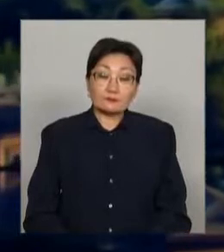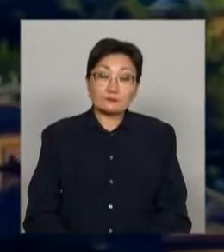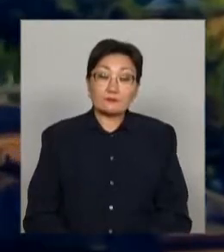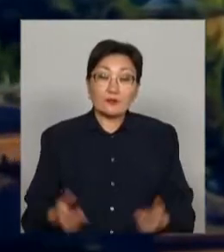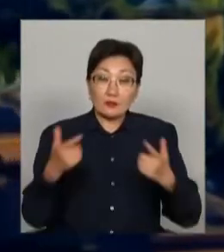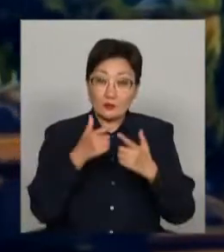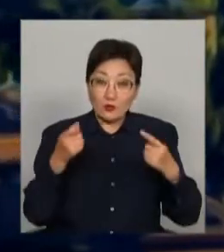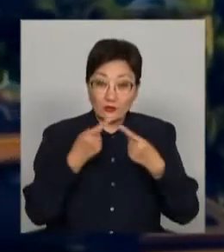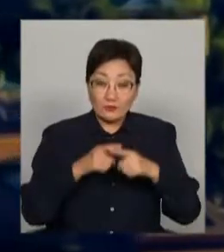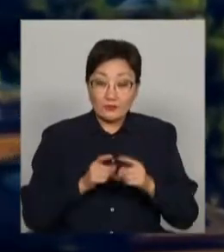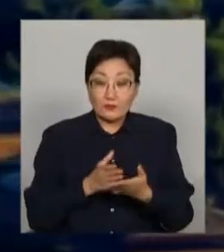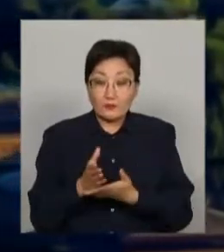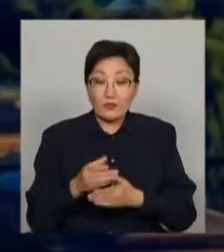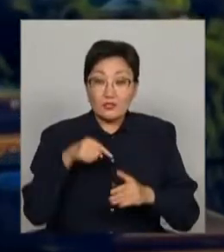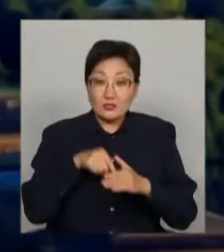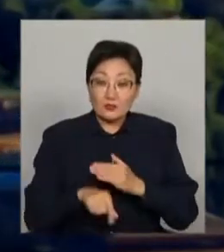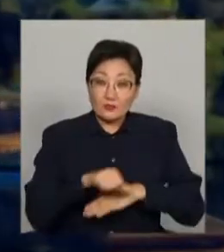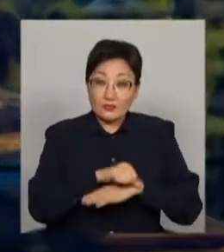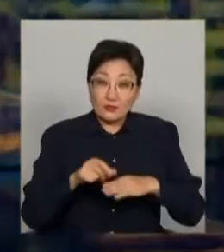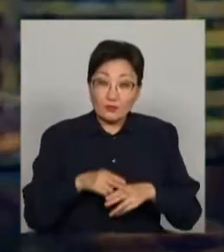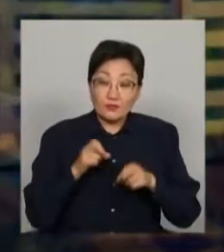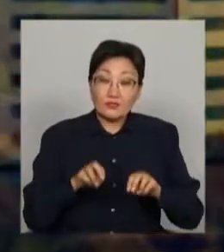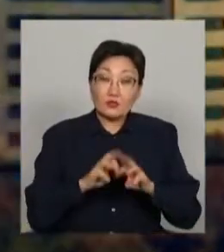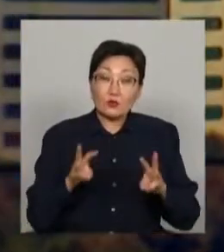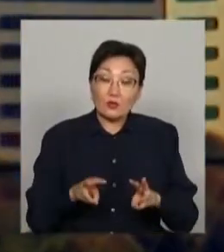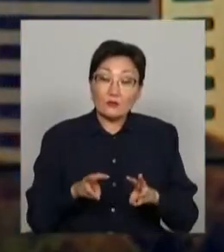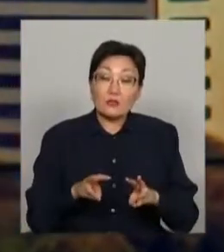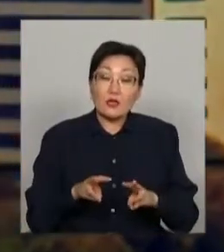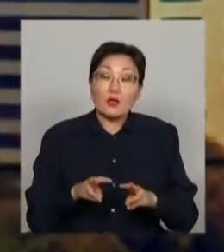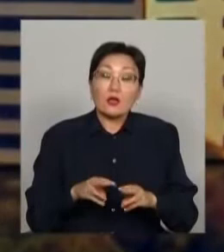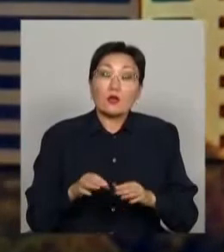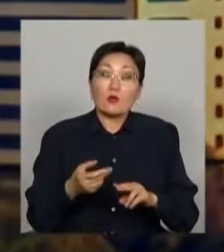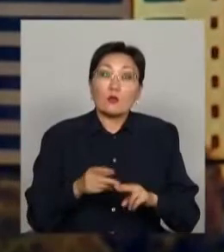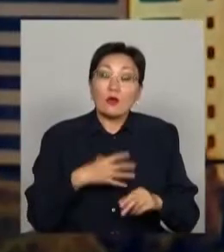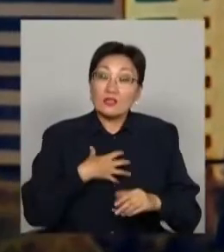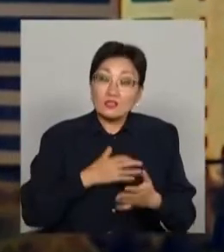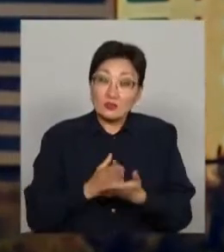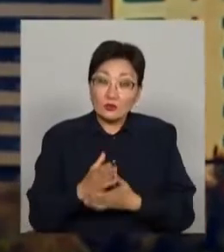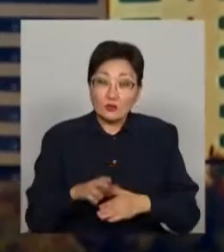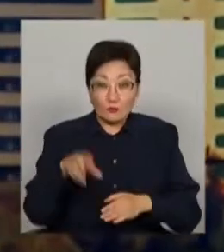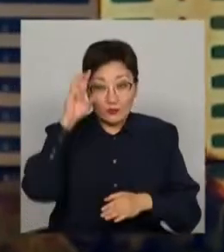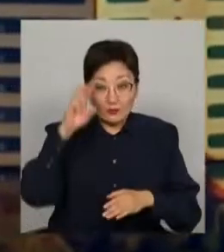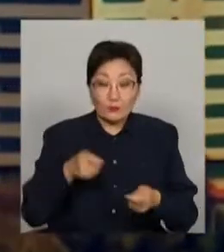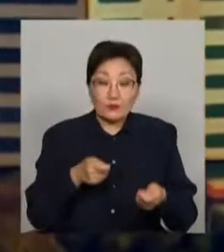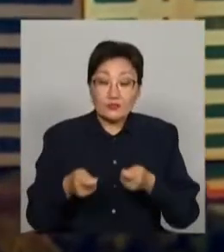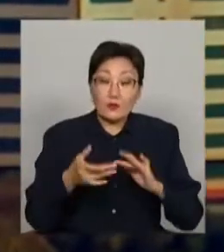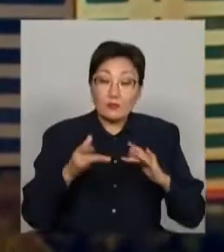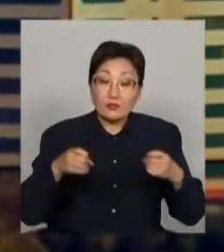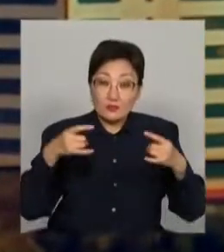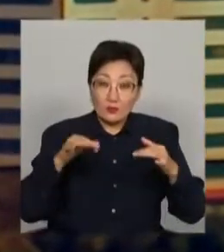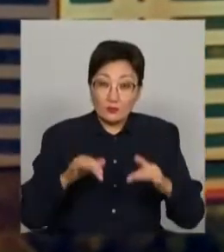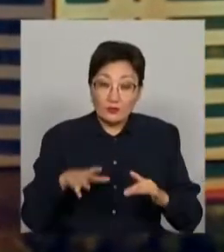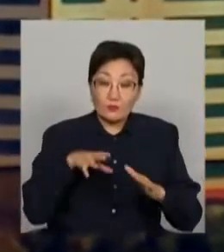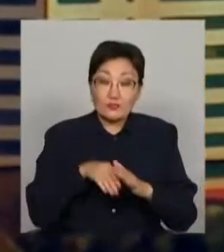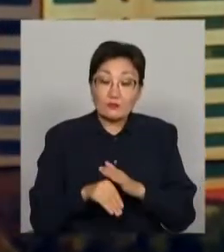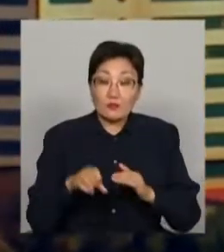Ақпараттық технология саласы елдің ішкі және сыртқы қауіпсіздігін қамтамасыз ететін бірден бір сала. Мемлекет басшысы цифрландыру жөніндегі ұлттық жоба